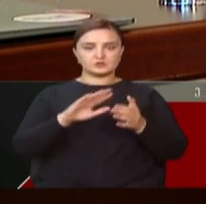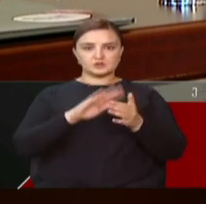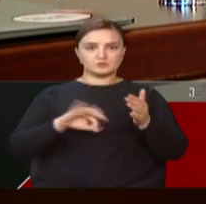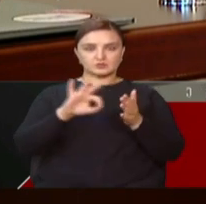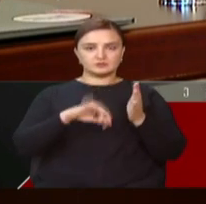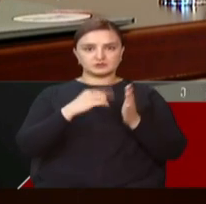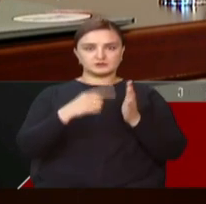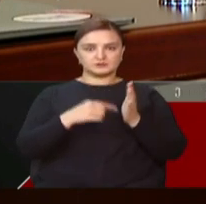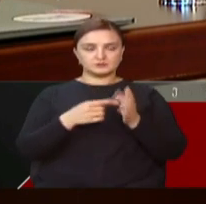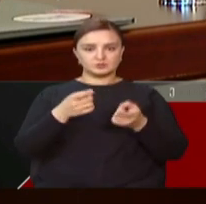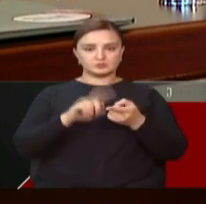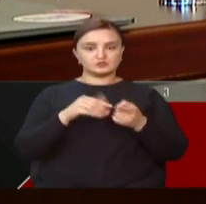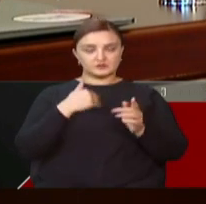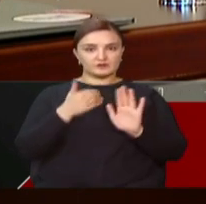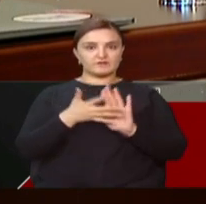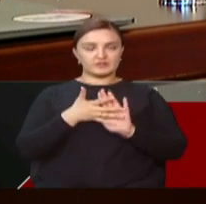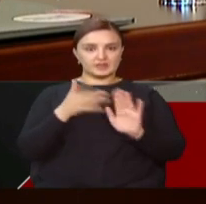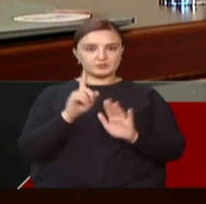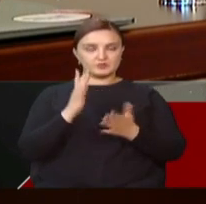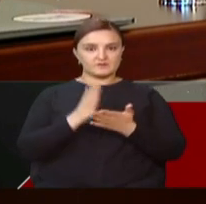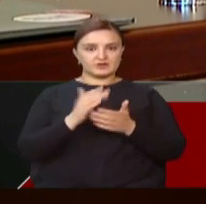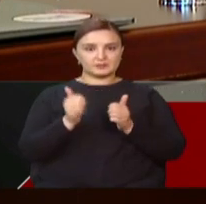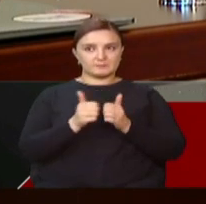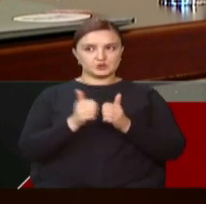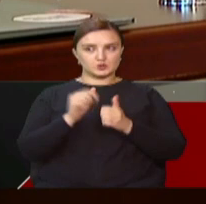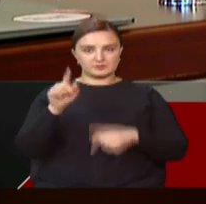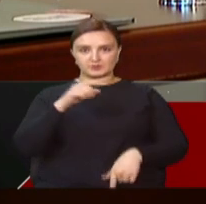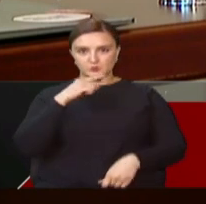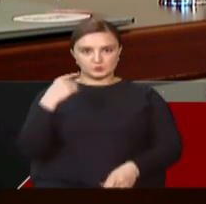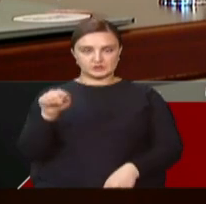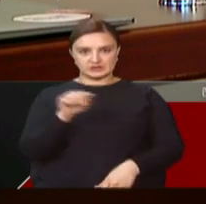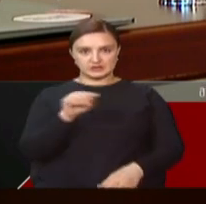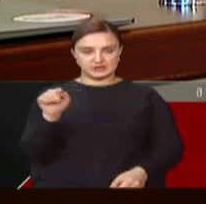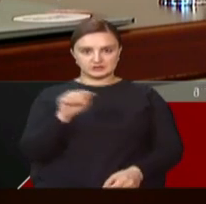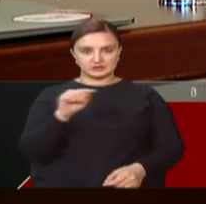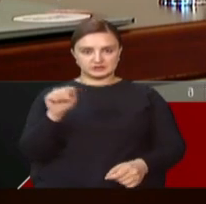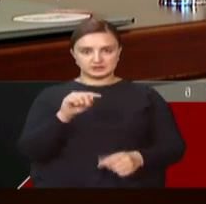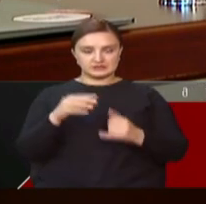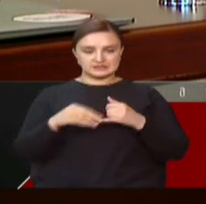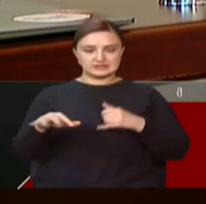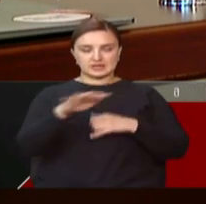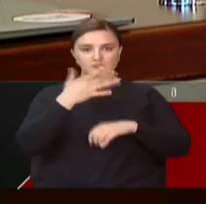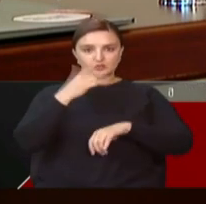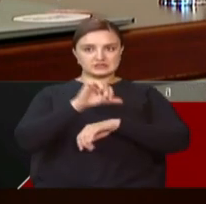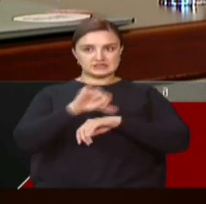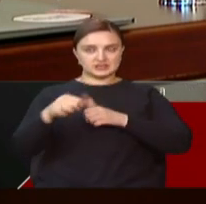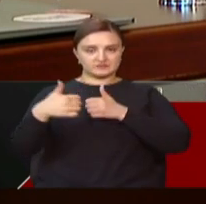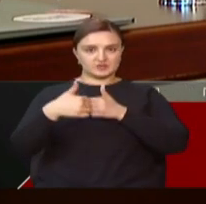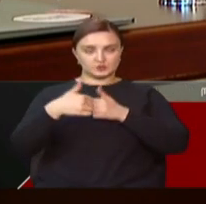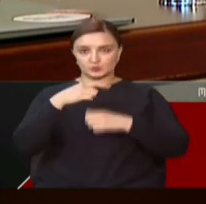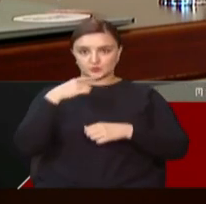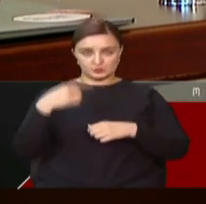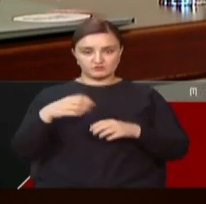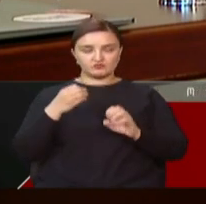საკითხებს უკავშირდება. ჩვენ ვათვიცნობიერებთ, რომ ვართ მეზობლად რუსეთთან, უშუალო, ასე ვთქვათ, სახმელეთო საზღვარი გვაქვს ამ ოკუპანტ